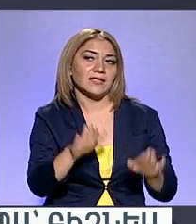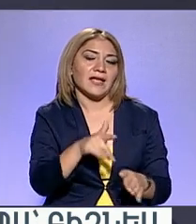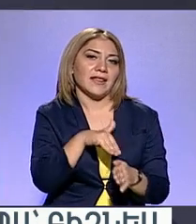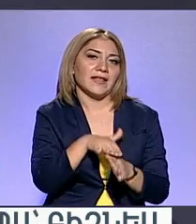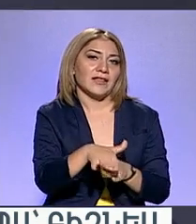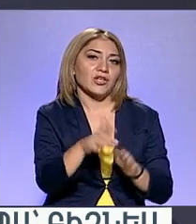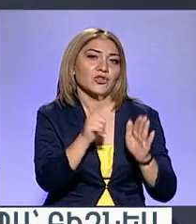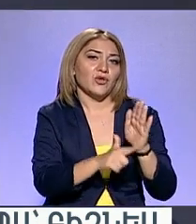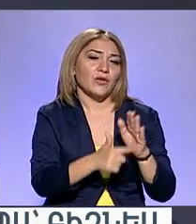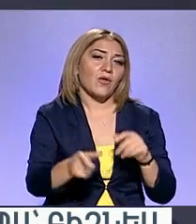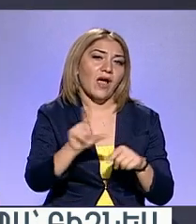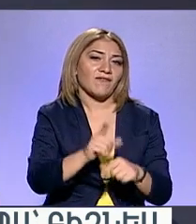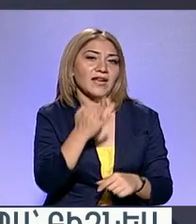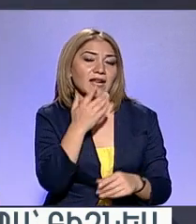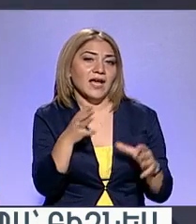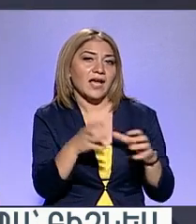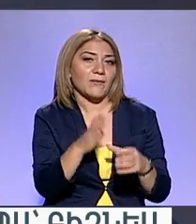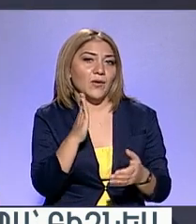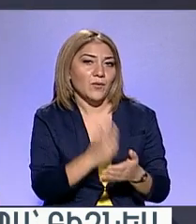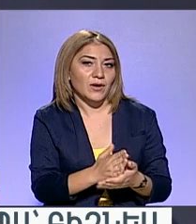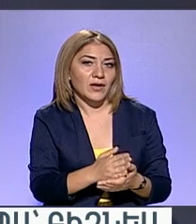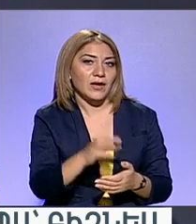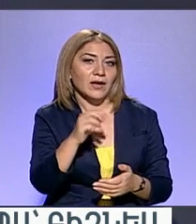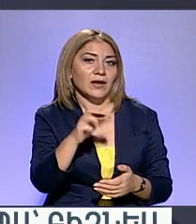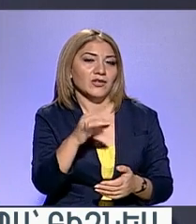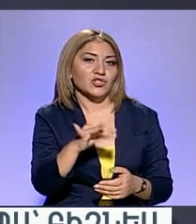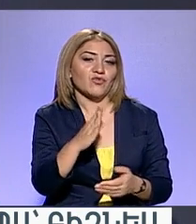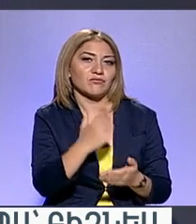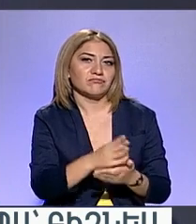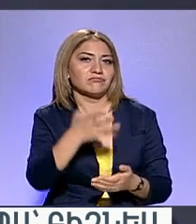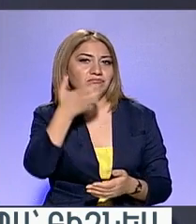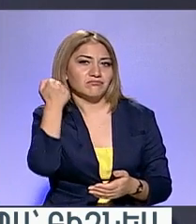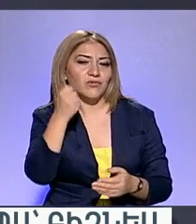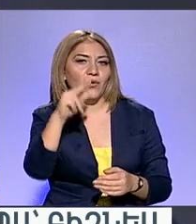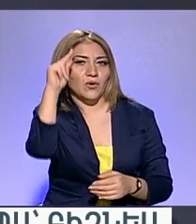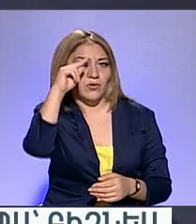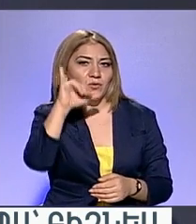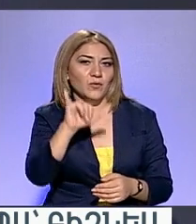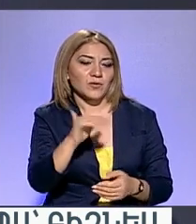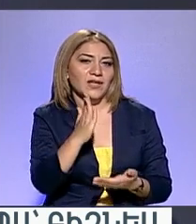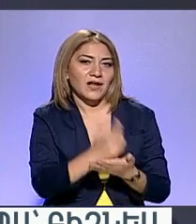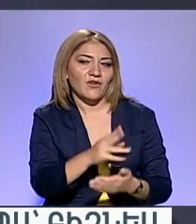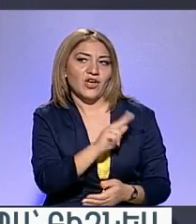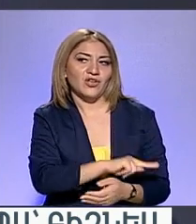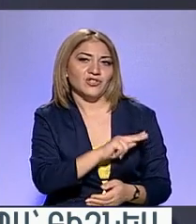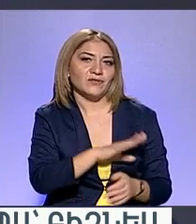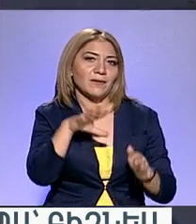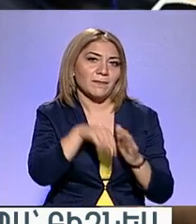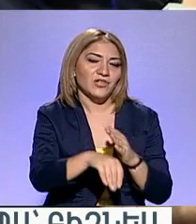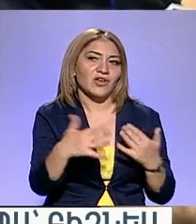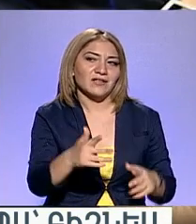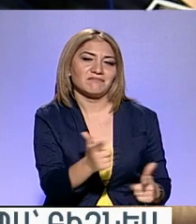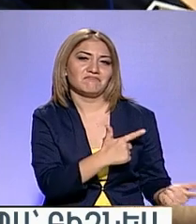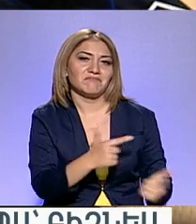արդեն 70-ից ավել կազմակերպությունները, որ օգտվում են Bridge-ից, ունենք արդեն ուսանողները, որոնք աշխատում են ու հարթակը արդեն պատրաստ